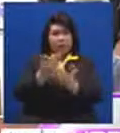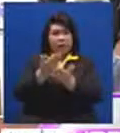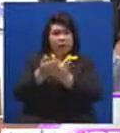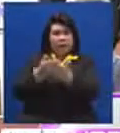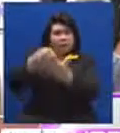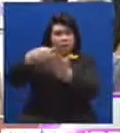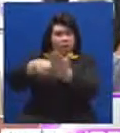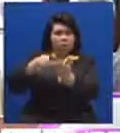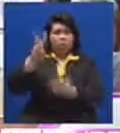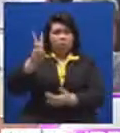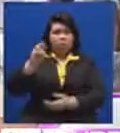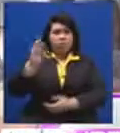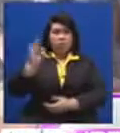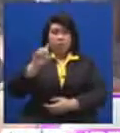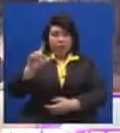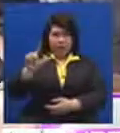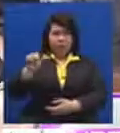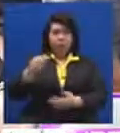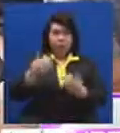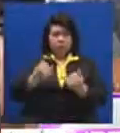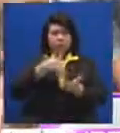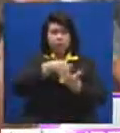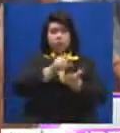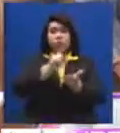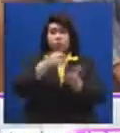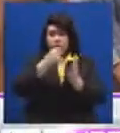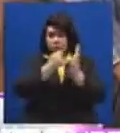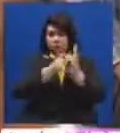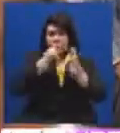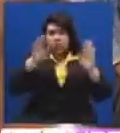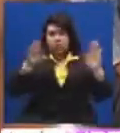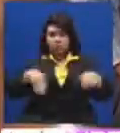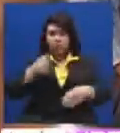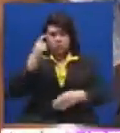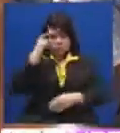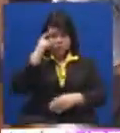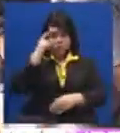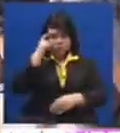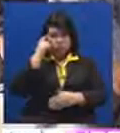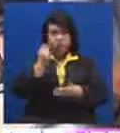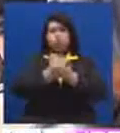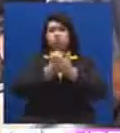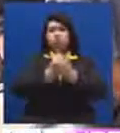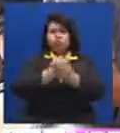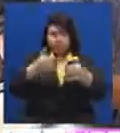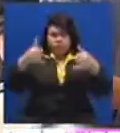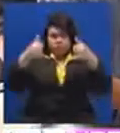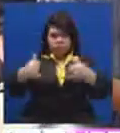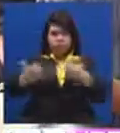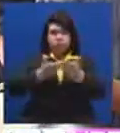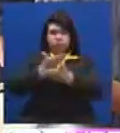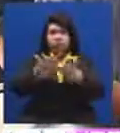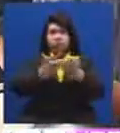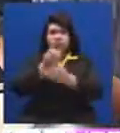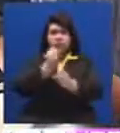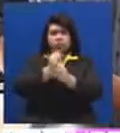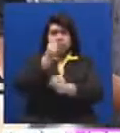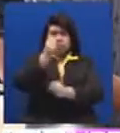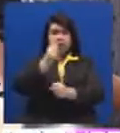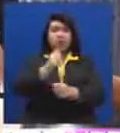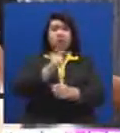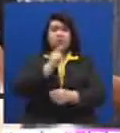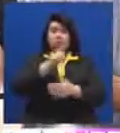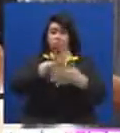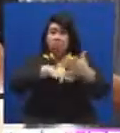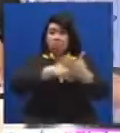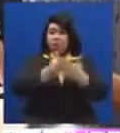กว่า69ล้านบาททางศูนย์ดำรงธรรมจังหวัดชัยนาทจึงเป็นตัวกลางไกล่เกลี่ยกับคู่กรณีทั้ง2ฝ่ายทันทีที่ได้รับเรื่องตามน